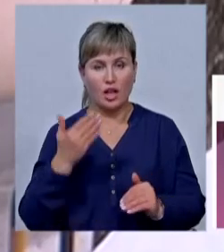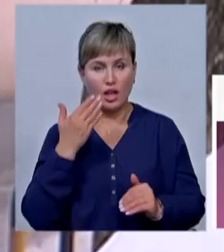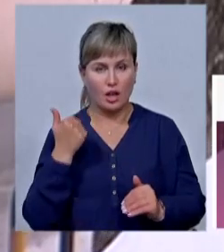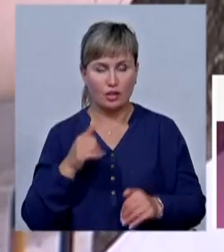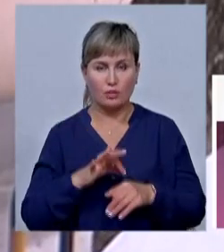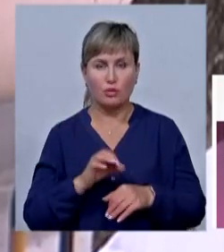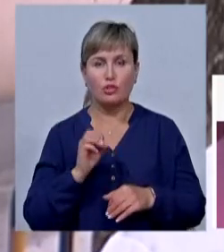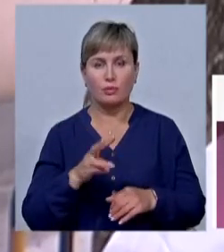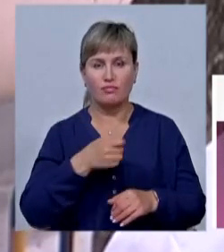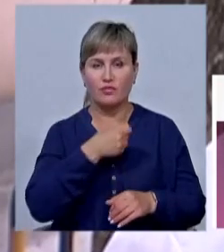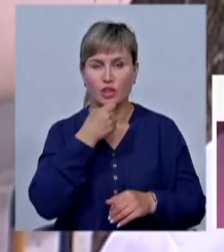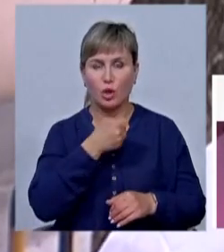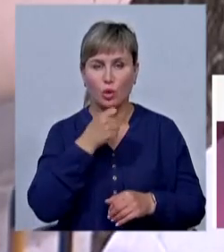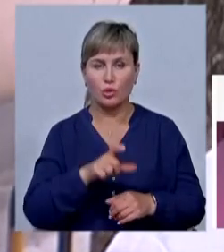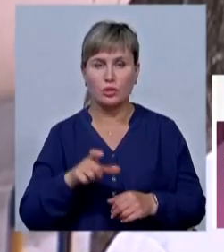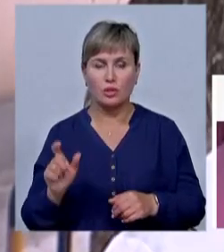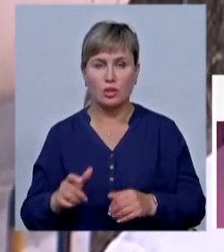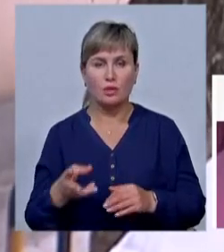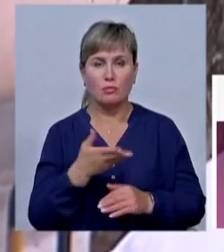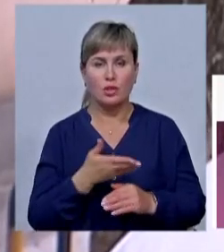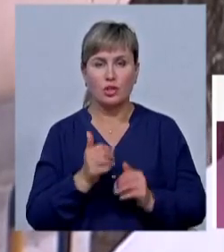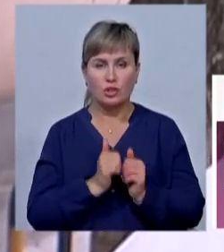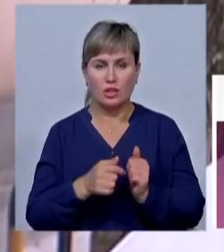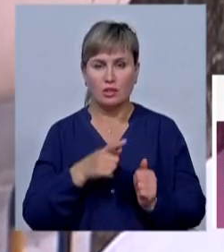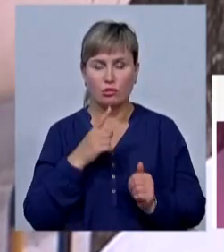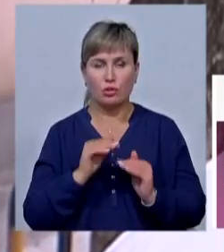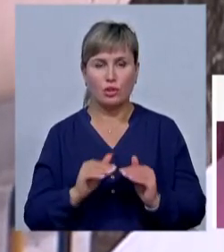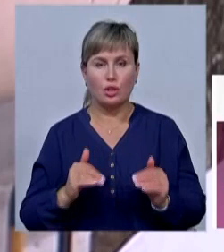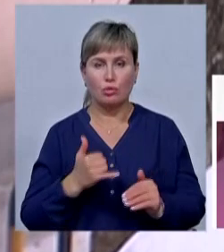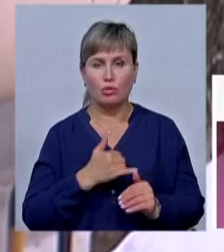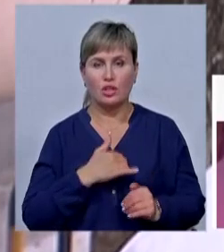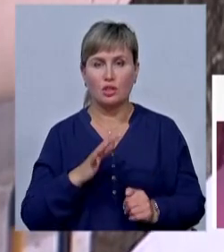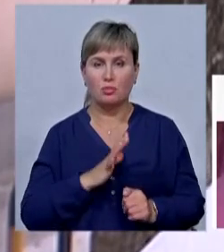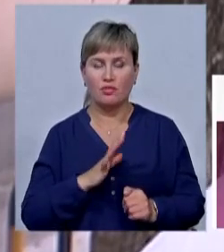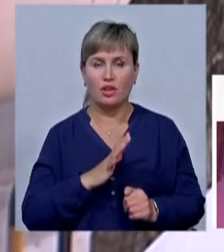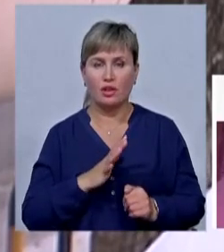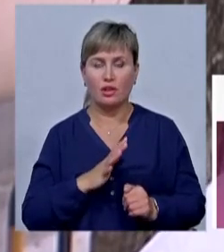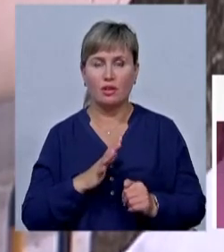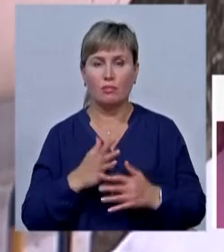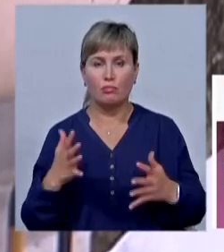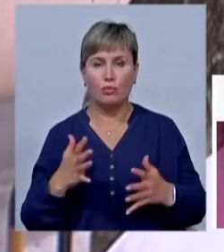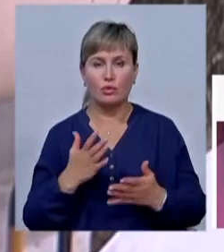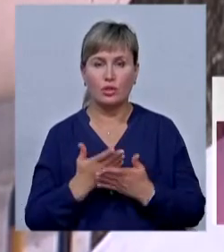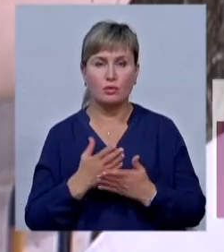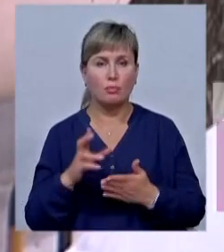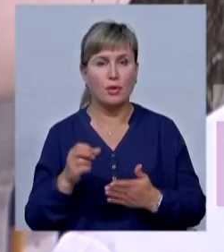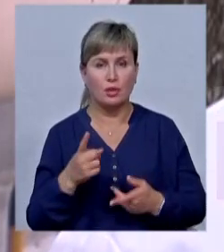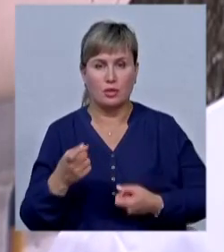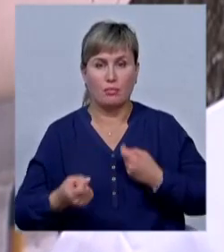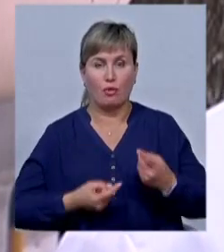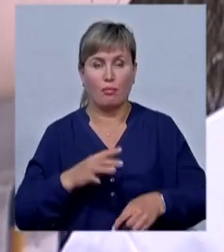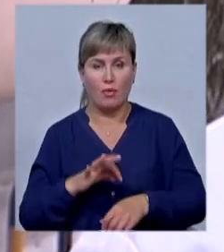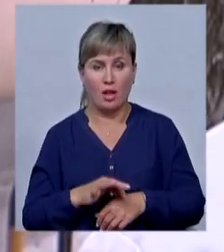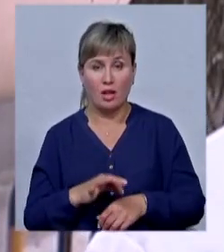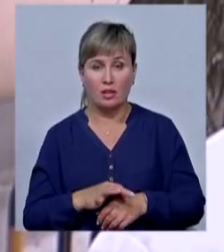у взрослых. Мы же часто говорим, что дети у нас бывают как... больше всего относятся к бессимптомным больным.